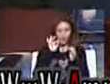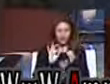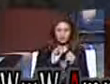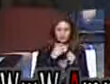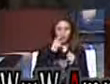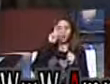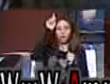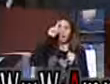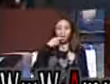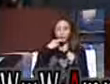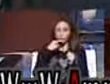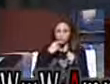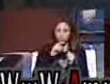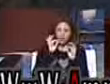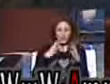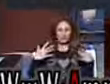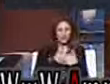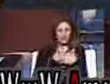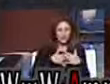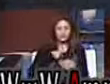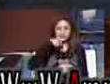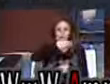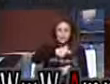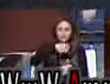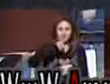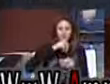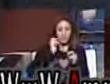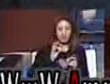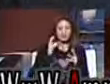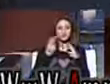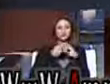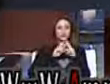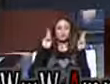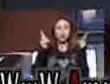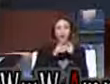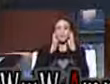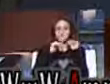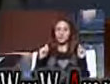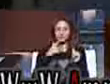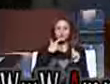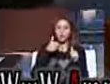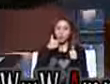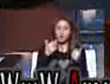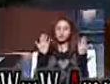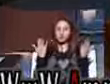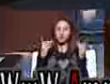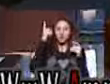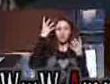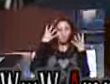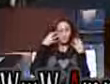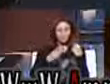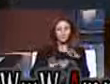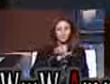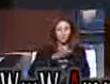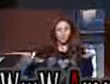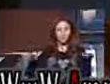وتعالى يعيد هذه الأعياد على يعني كل الشعب المصري بالخير واليمن والسعادة، كما قلت